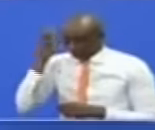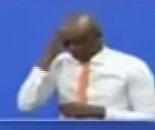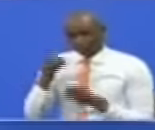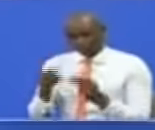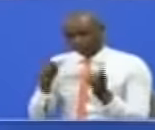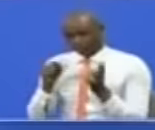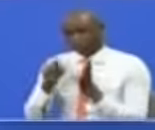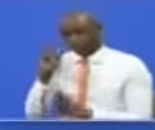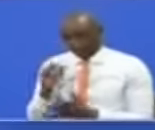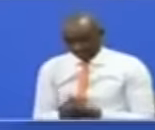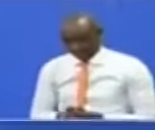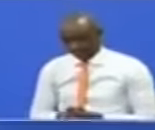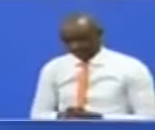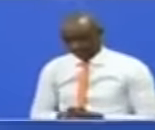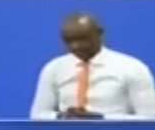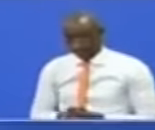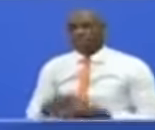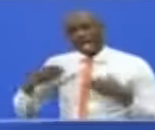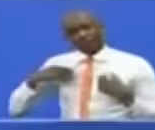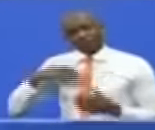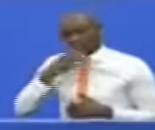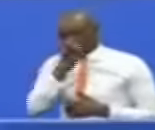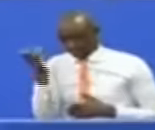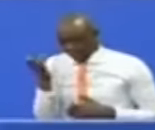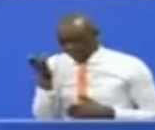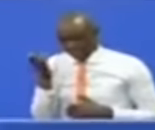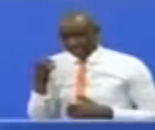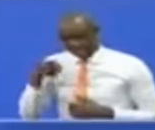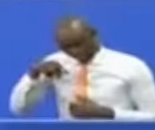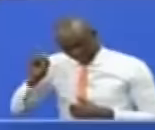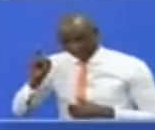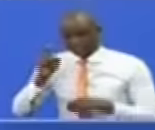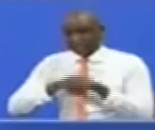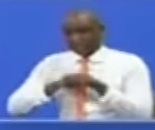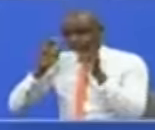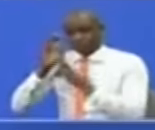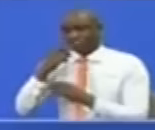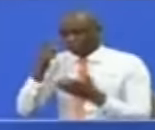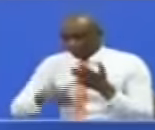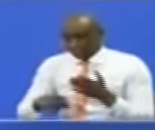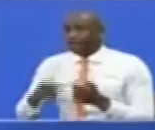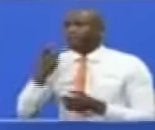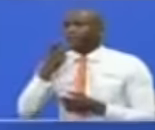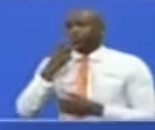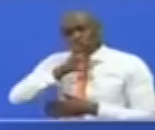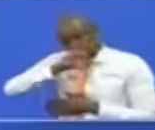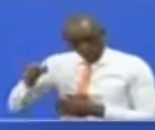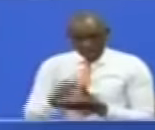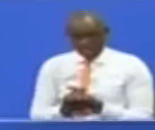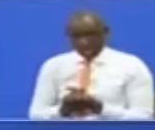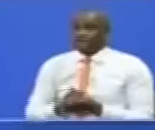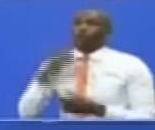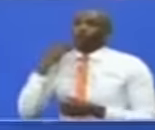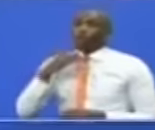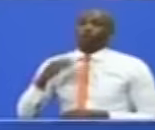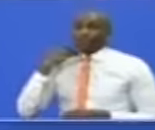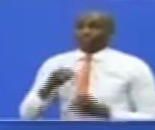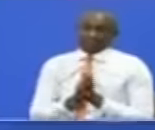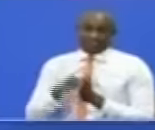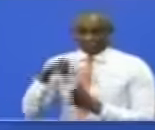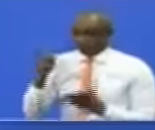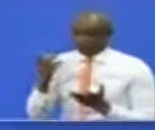hapa na ni ya maana. Kuna watu ambao katika mjadala wao wanasema Pokot wote ni majangili ama wakora